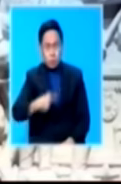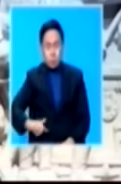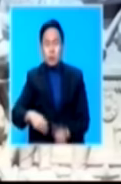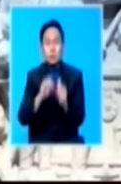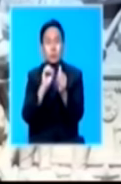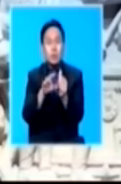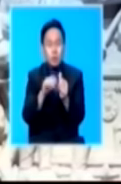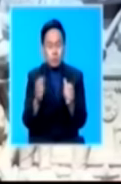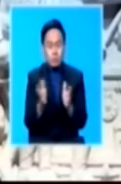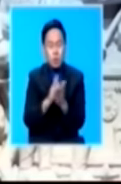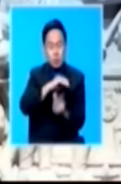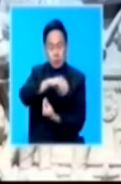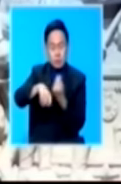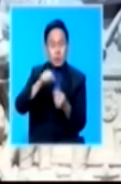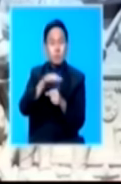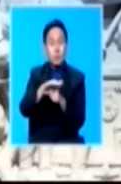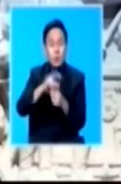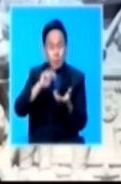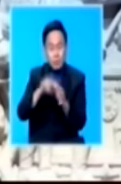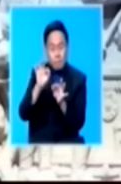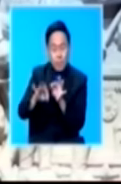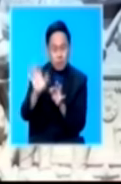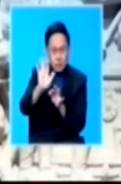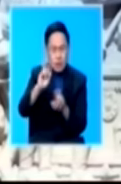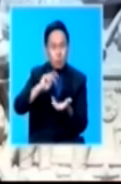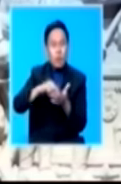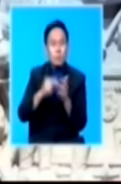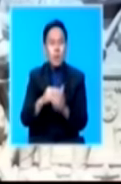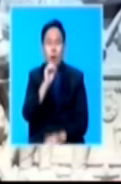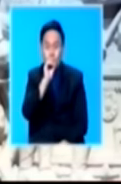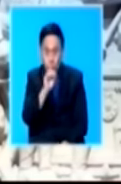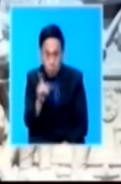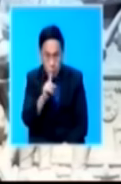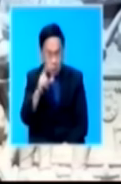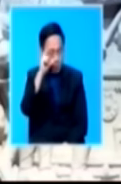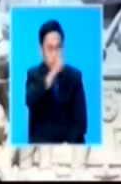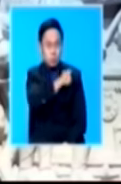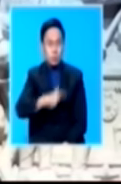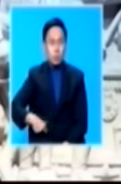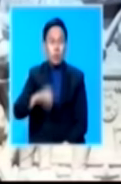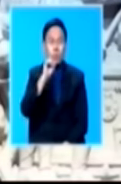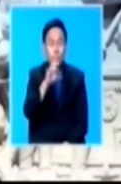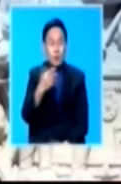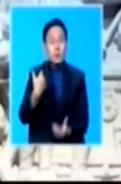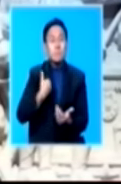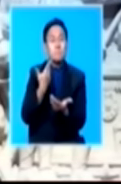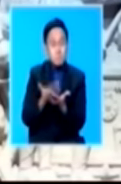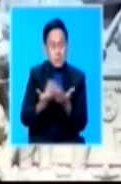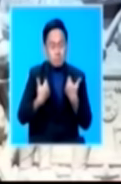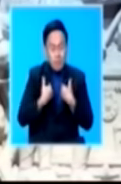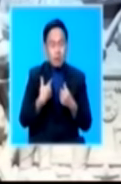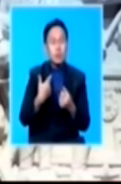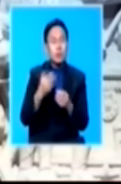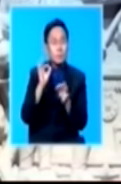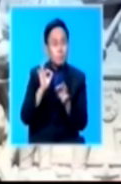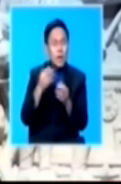ประหยัดเศรษฐกิจพอเพียงไม่ได้ให้ทุกคนประหยัดทรงรับสั่งความหมายก็คือว่าอะไรมีมากก็ใช้มากมีน้อยก็ใช้น้อยไ